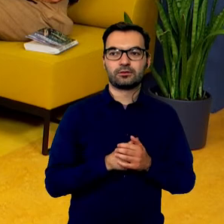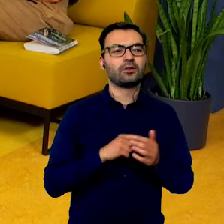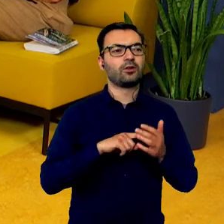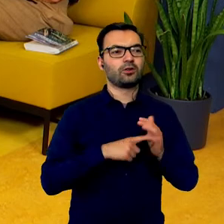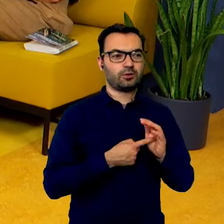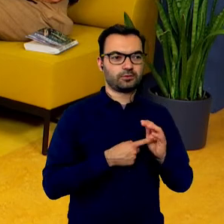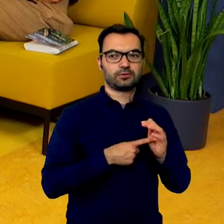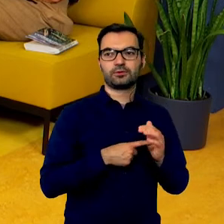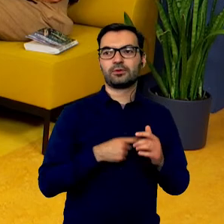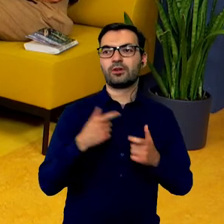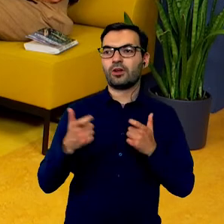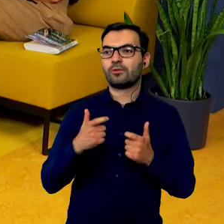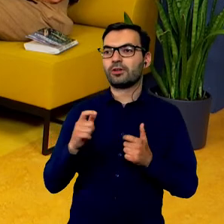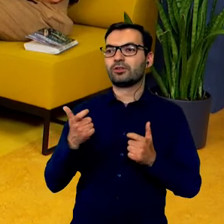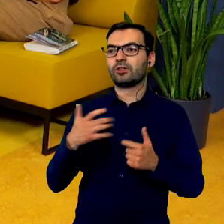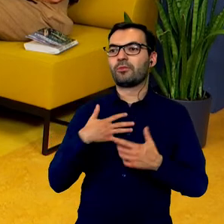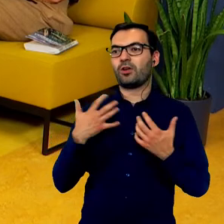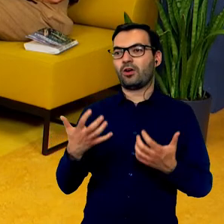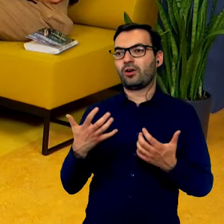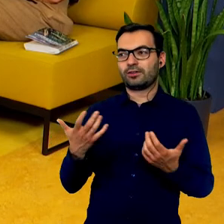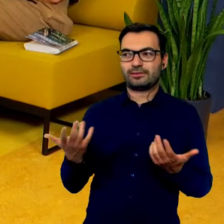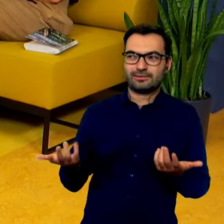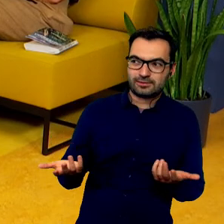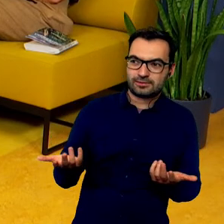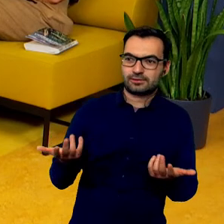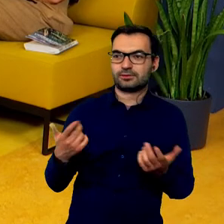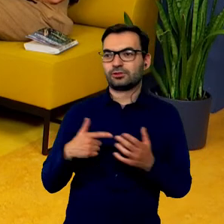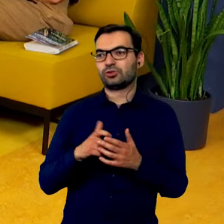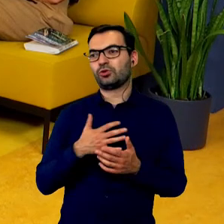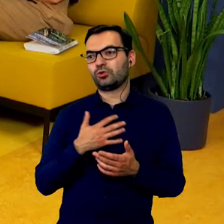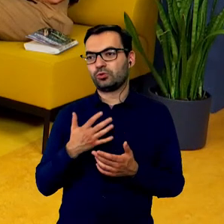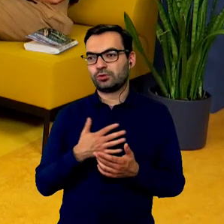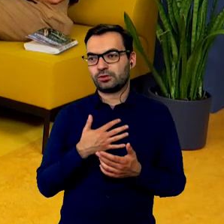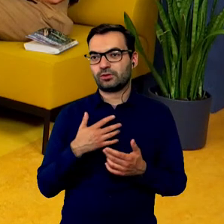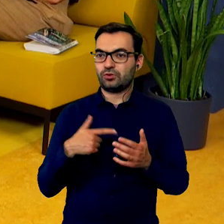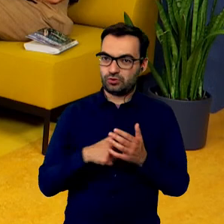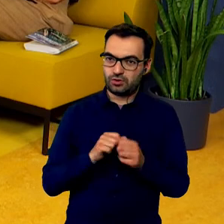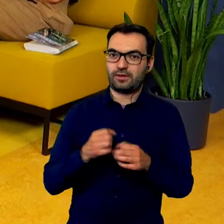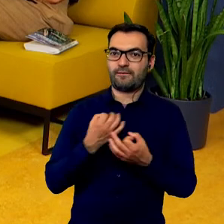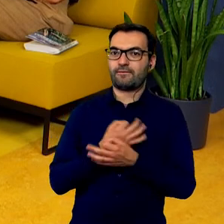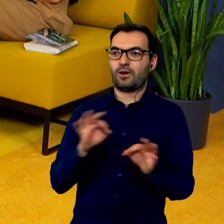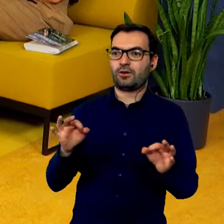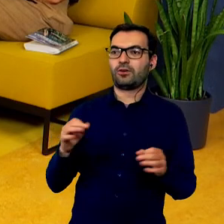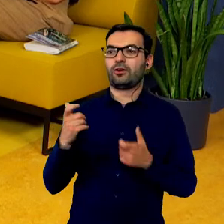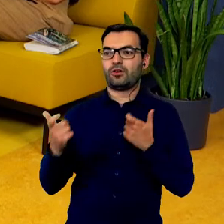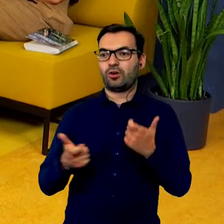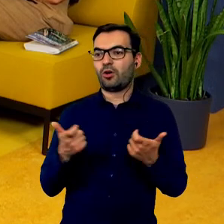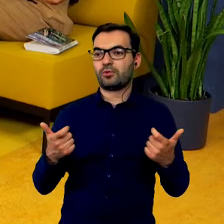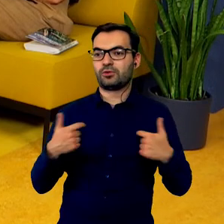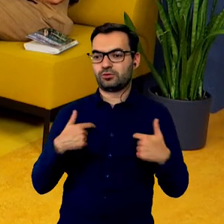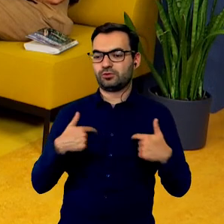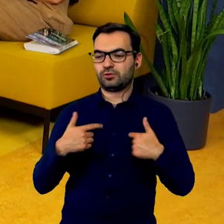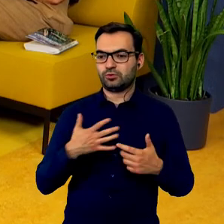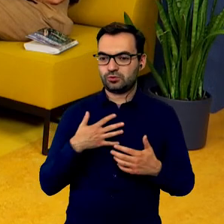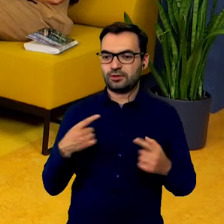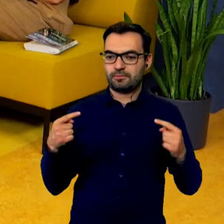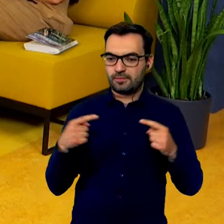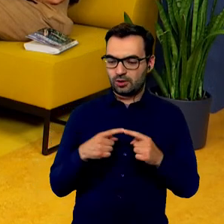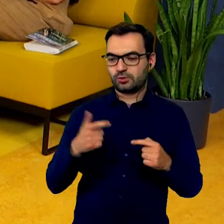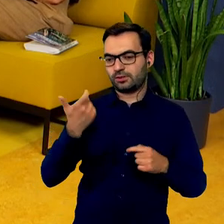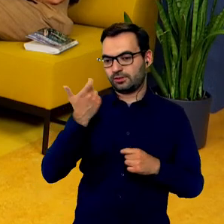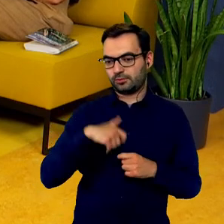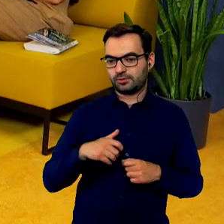postawię kropkę, ale myślę, znaczy że... robienie tego, na co ma się ochotę, to co nie. się czuje, bo to jest wolność. Robię to, co jest zgodne ze